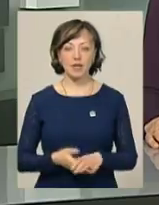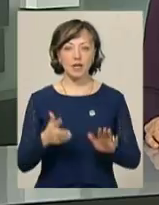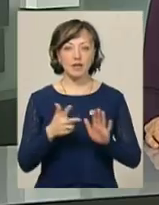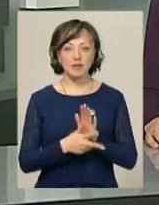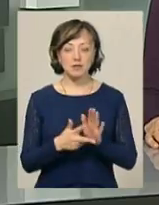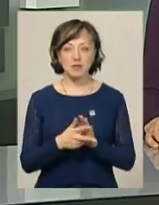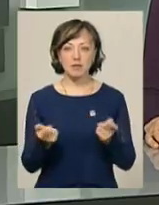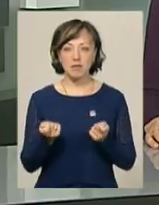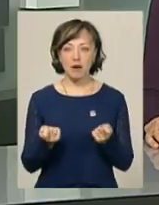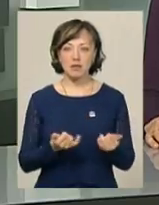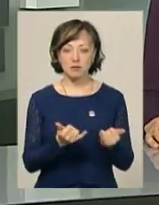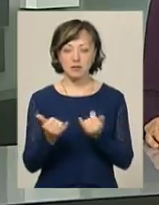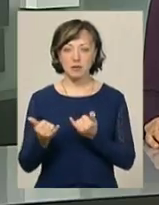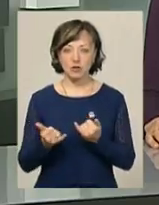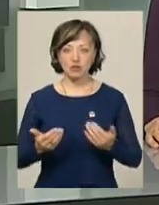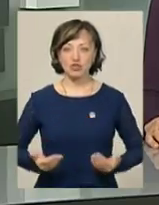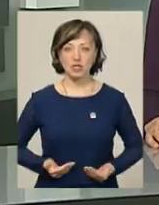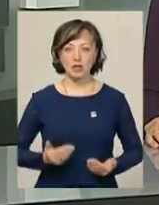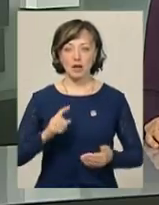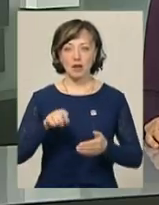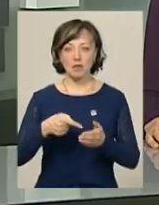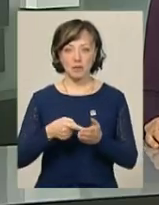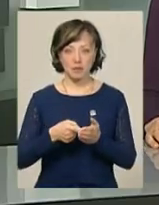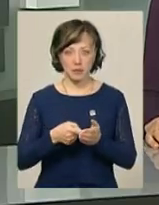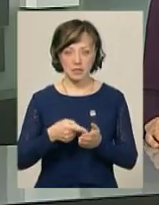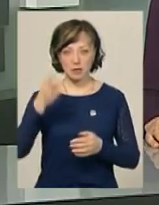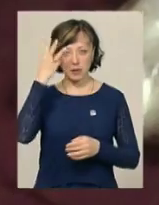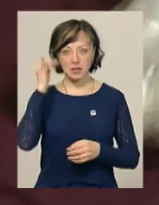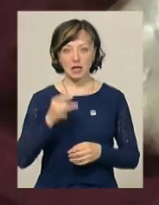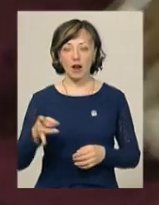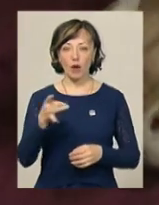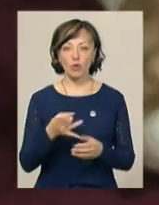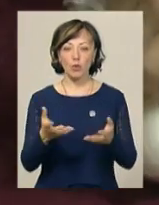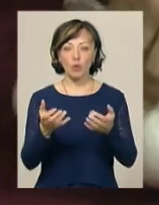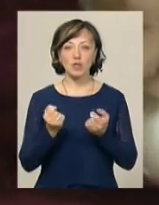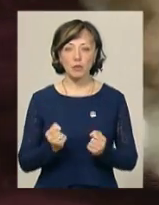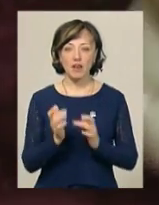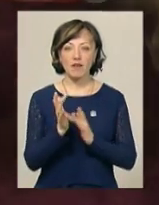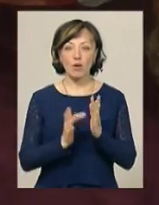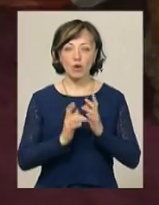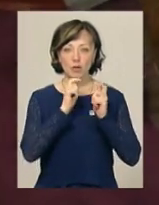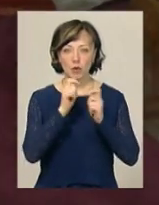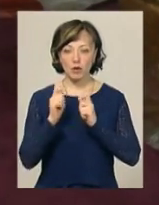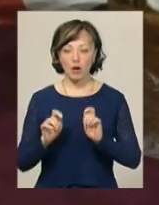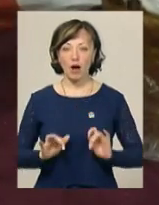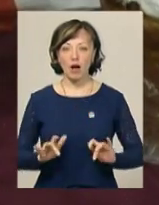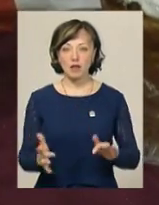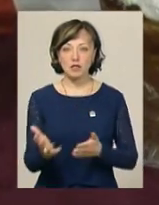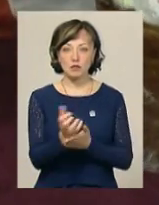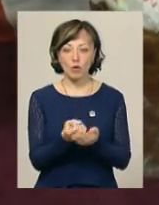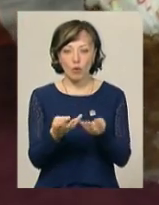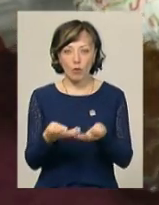80 малозабезпечених жителів обласного центру та Хмельницького району отримують великодні подарунки. Акцію зі збору пасхальних